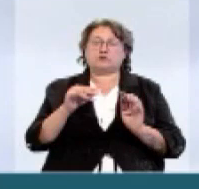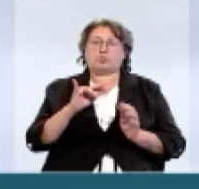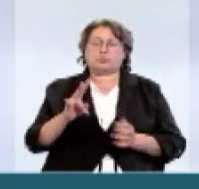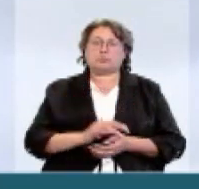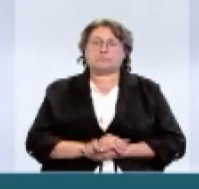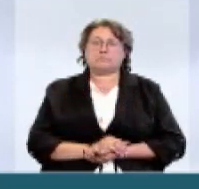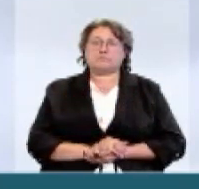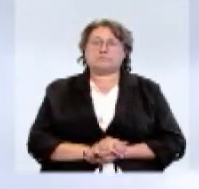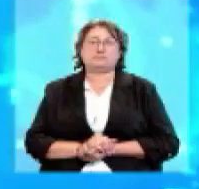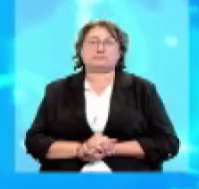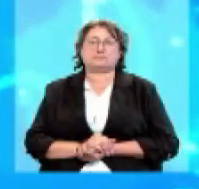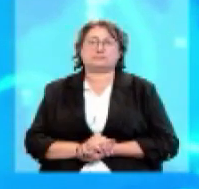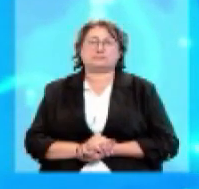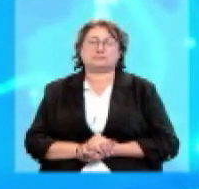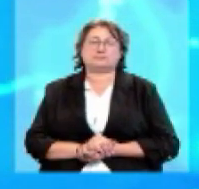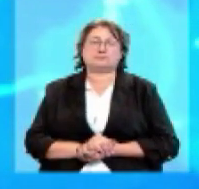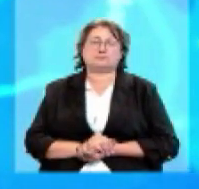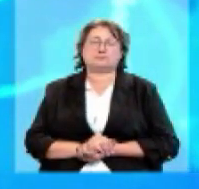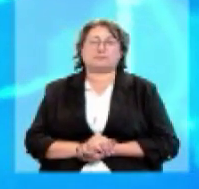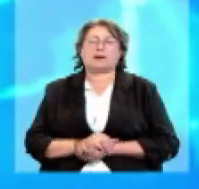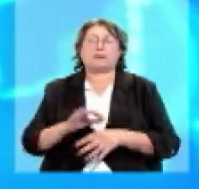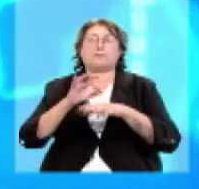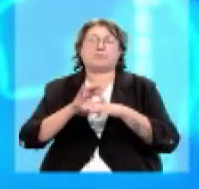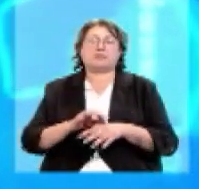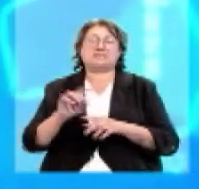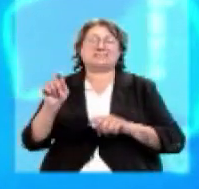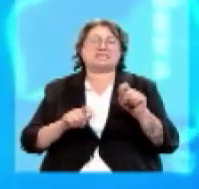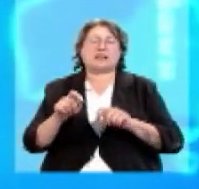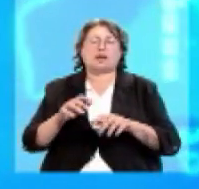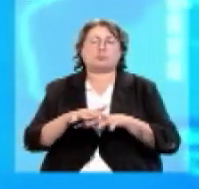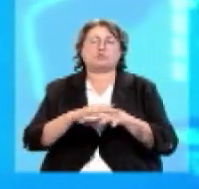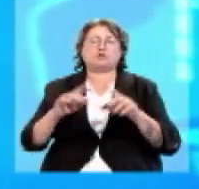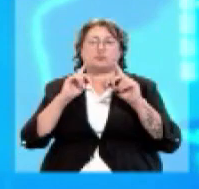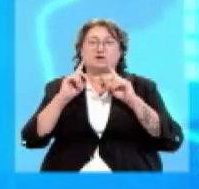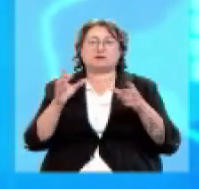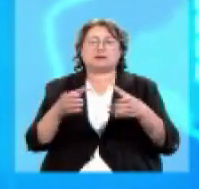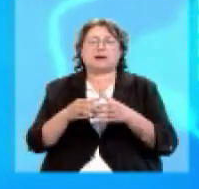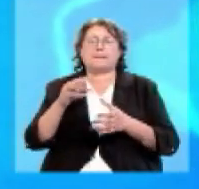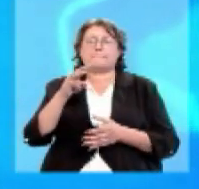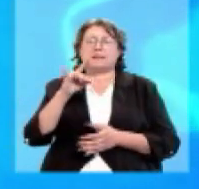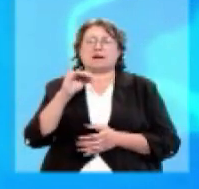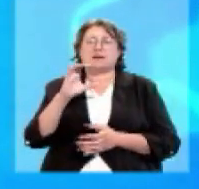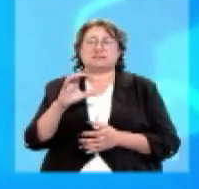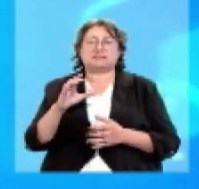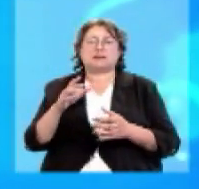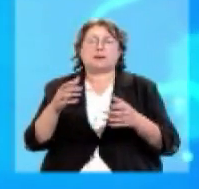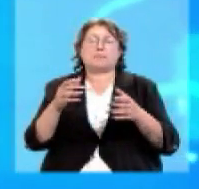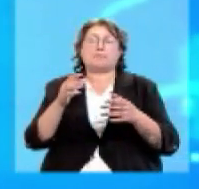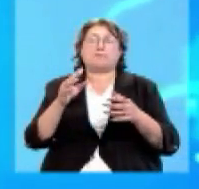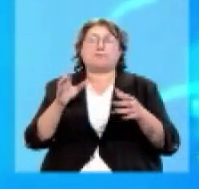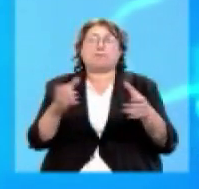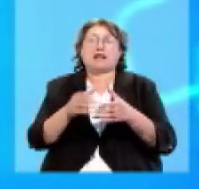Қостанай телеарнасы. Аманат партиясының облыстық филиалы жанындағы Мирас қоғамдық кеңесінің кезекті отырысы